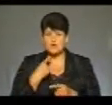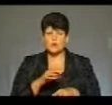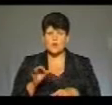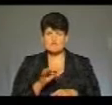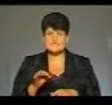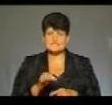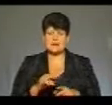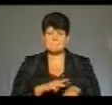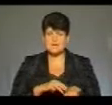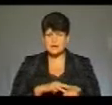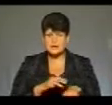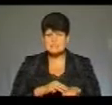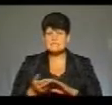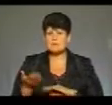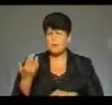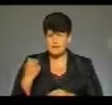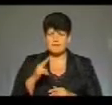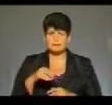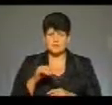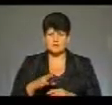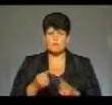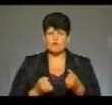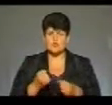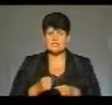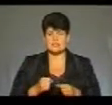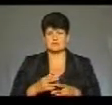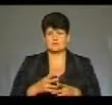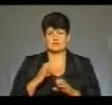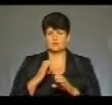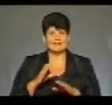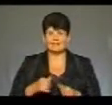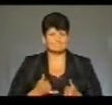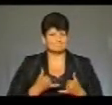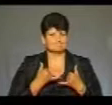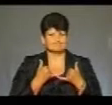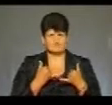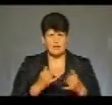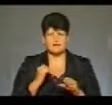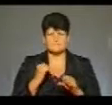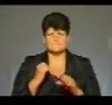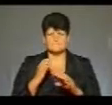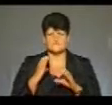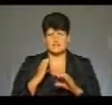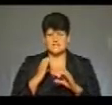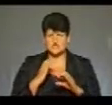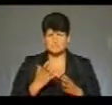поліції Віталія Шегери, за попередніми даними, водій «Мерседеса» не надав перевагу в русі та зіткнувся з вантажівкою «Вольво».